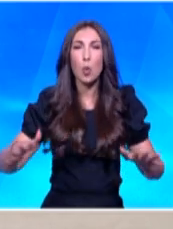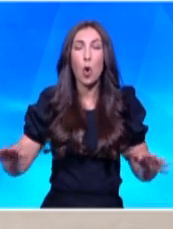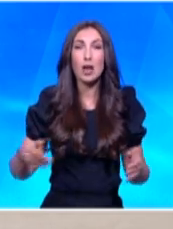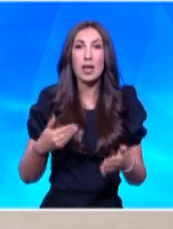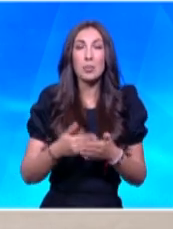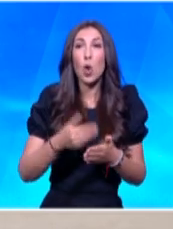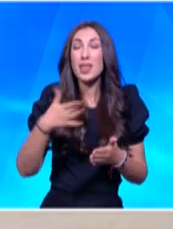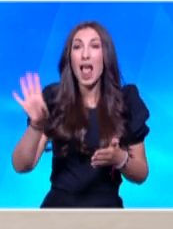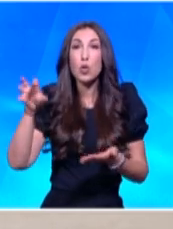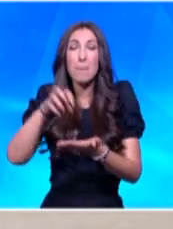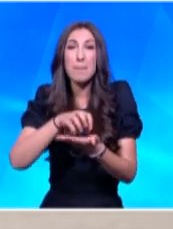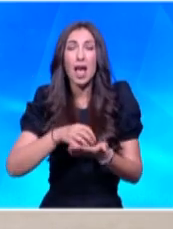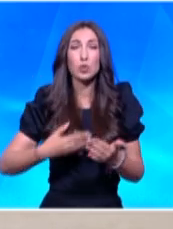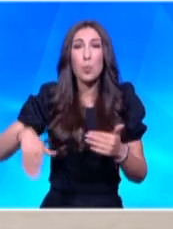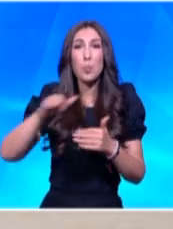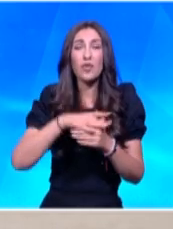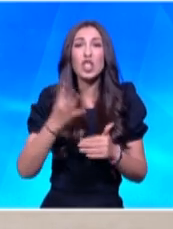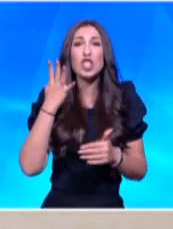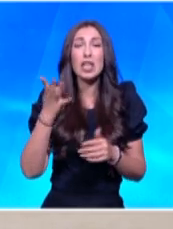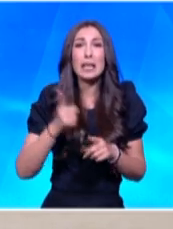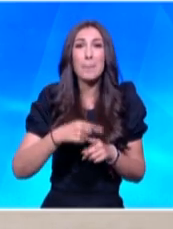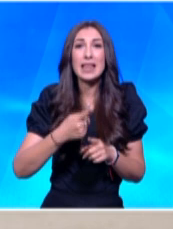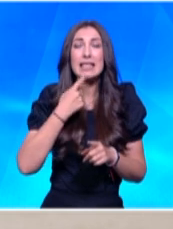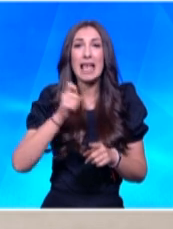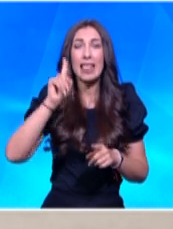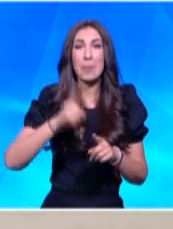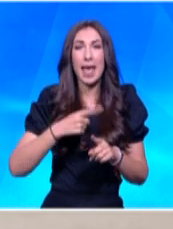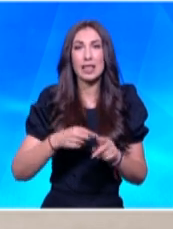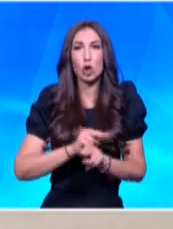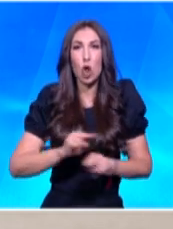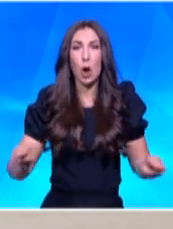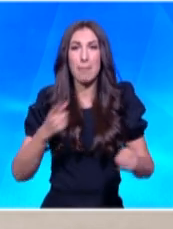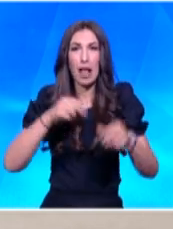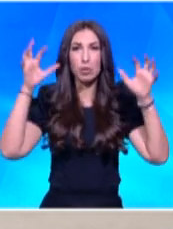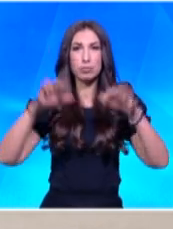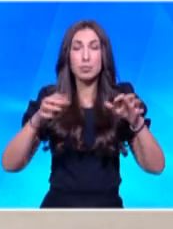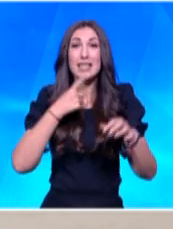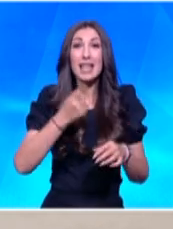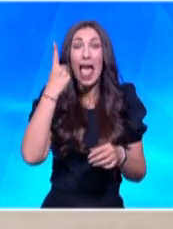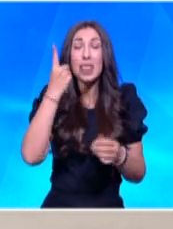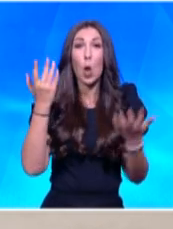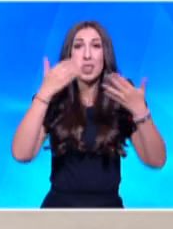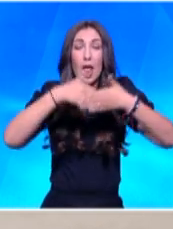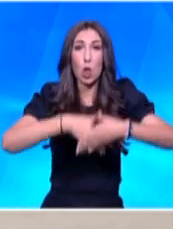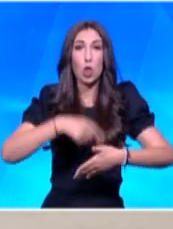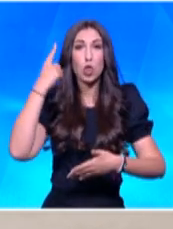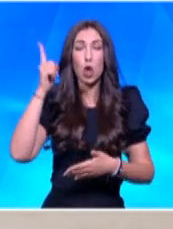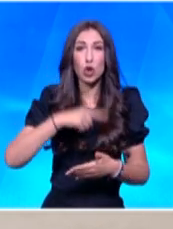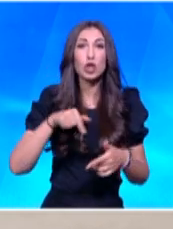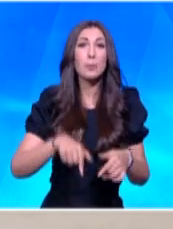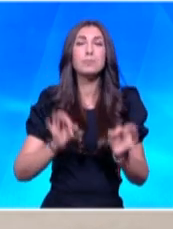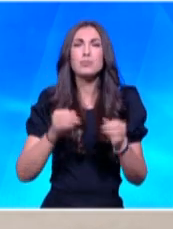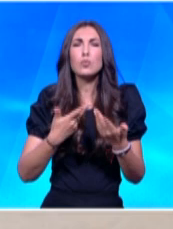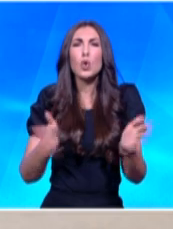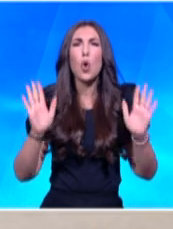забележете, на отделни места, на повече от 4 пъти месечната норма, паднали само в рамките на едно денонощие. Тук десетки